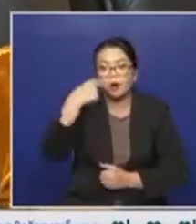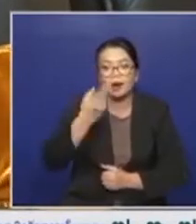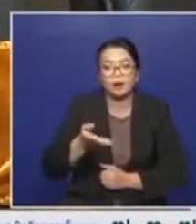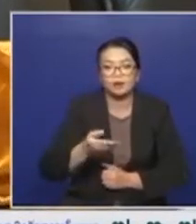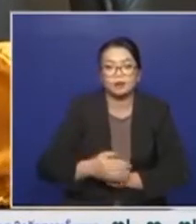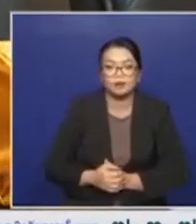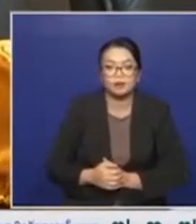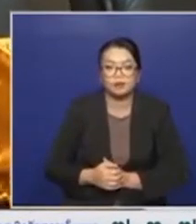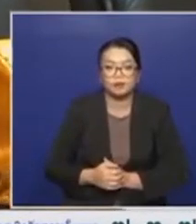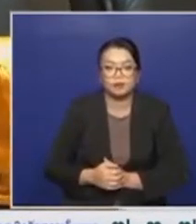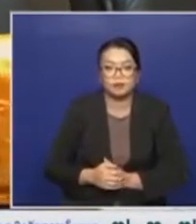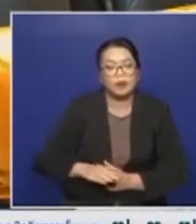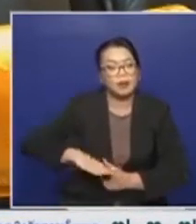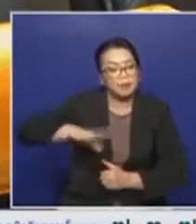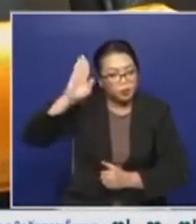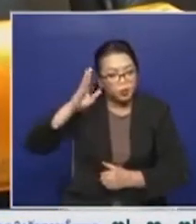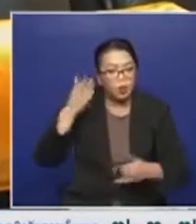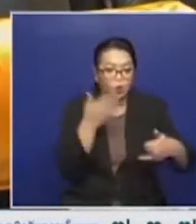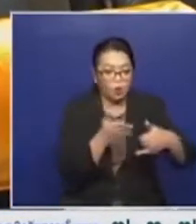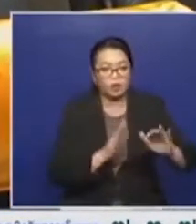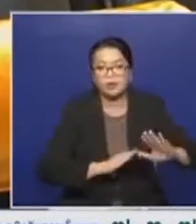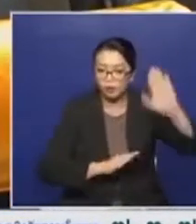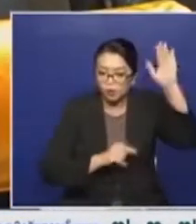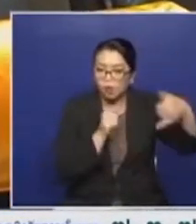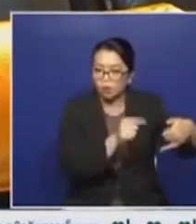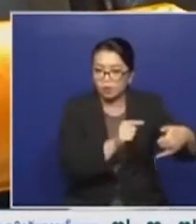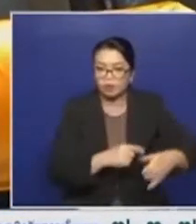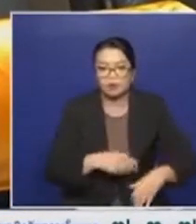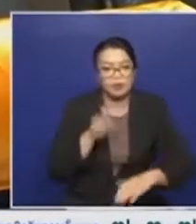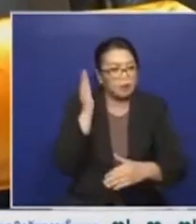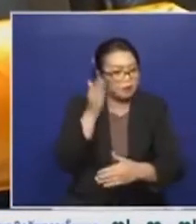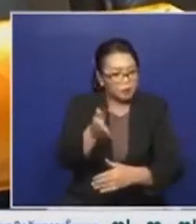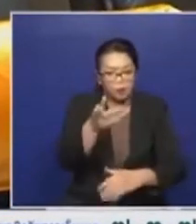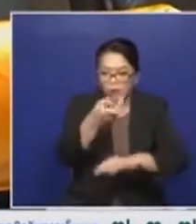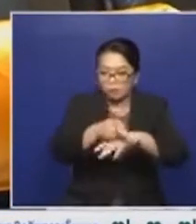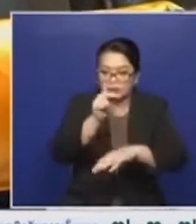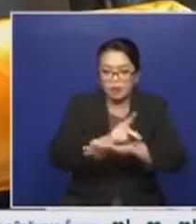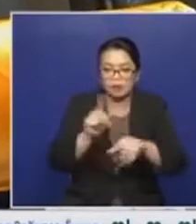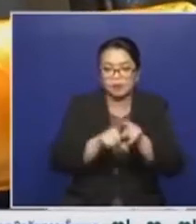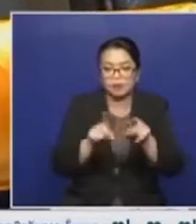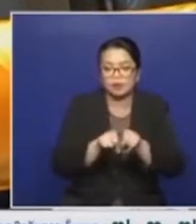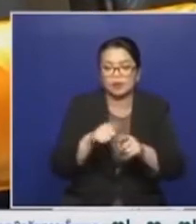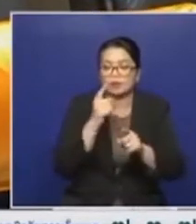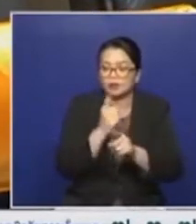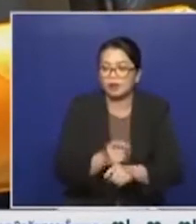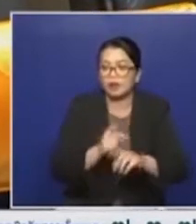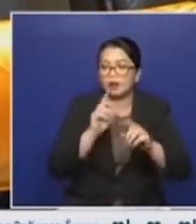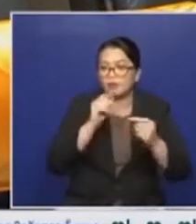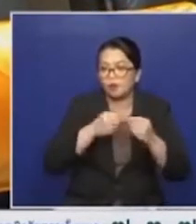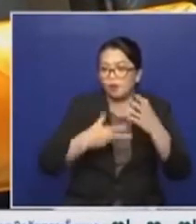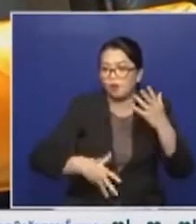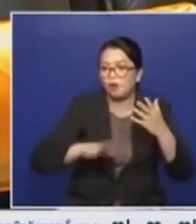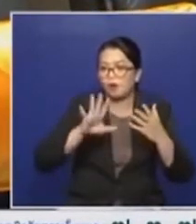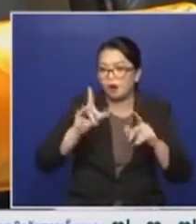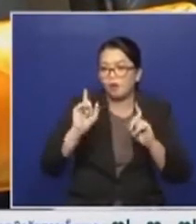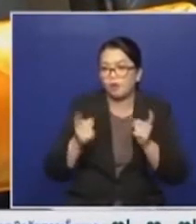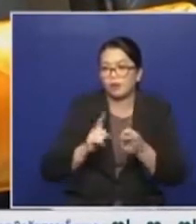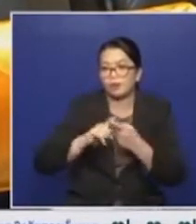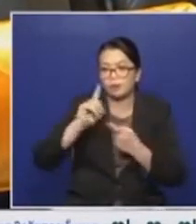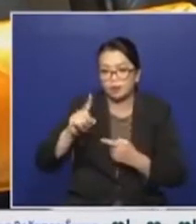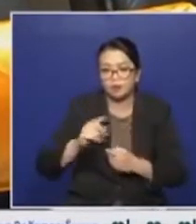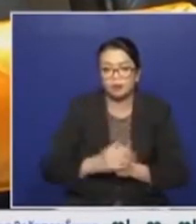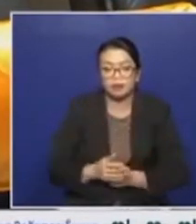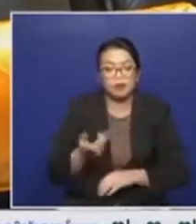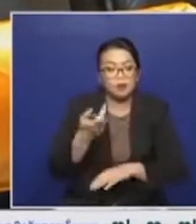ประท้วงผู้ที่ลุกขึ้นมาโทรมาสักครู่นี้ครับว่าผมขอประท้วงธนาคารตามข้อ 5 wallet 1นะครับถ้าประธานข้อ